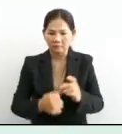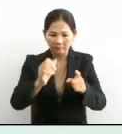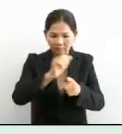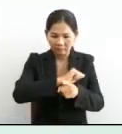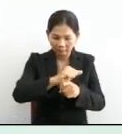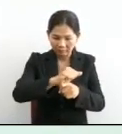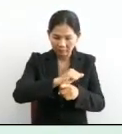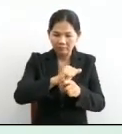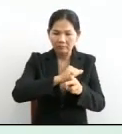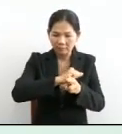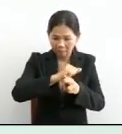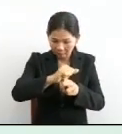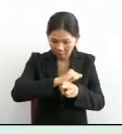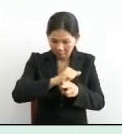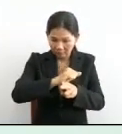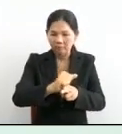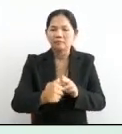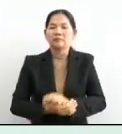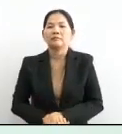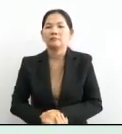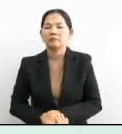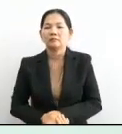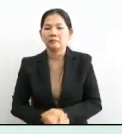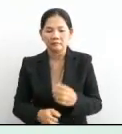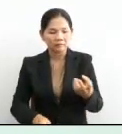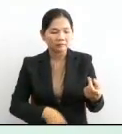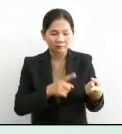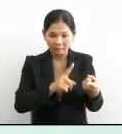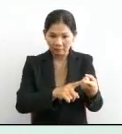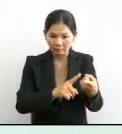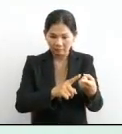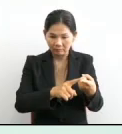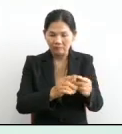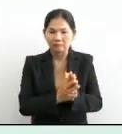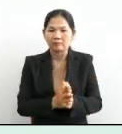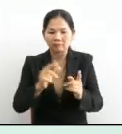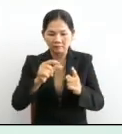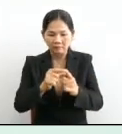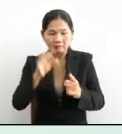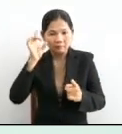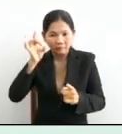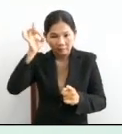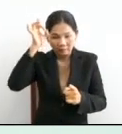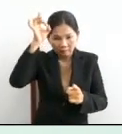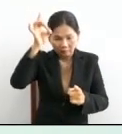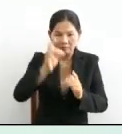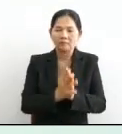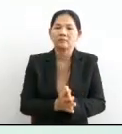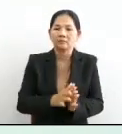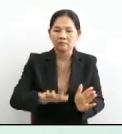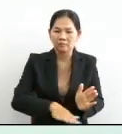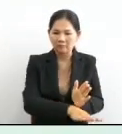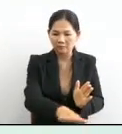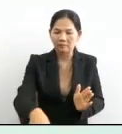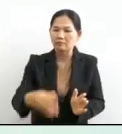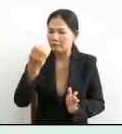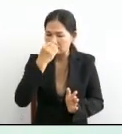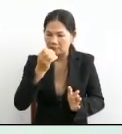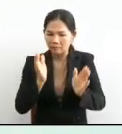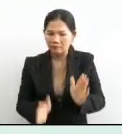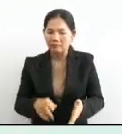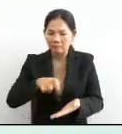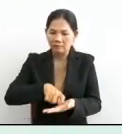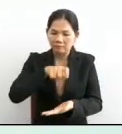đầy khăn kráo chà lùm hạt mùi chó bình dư bịa chồng nấy cả sẽ